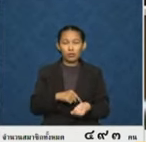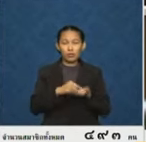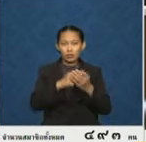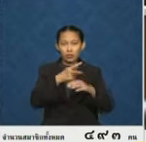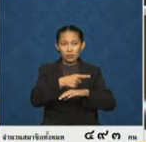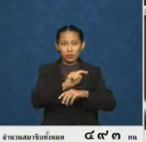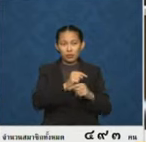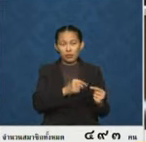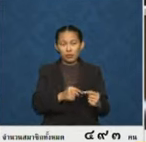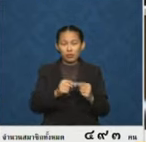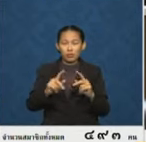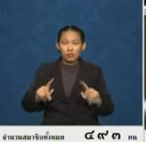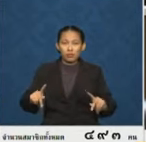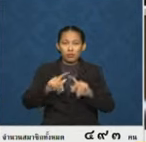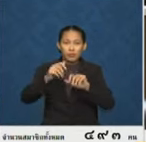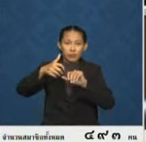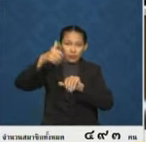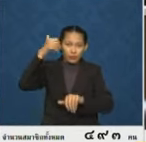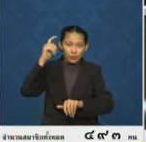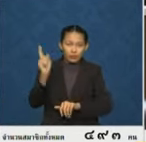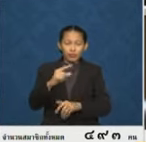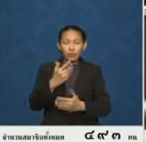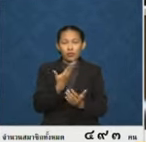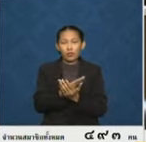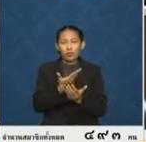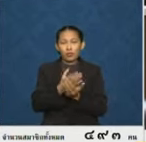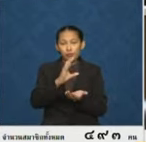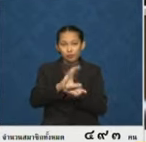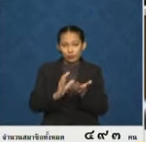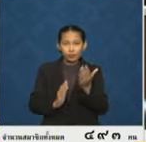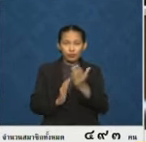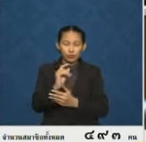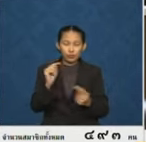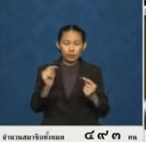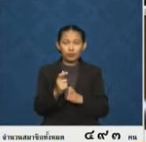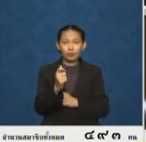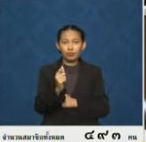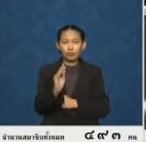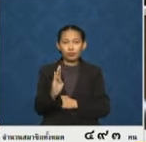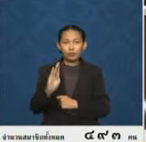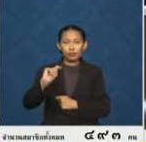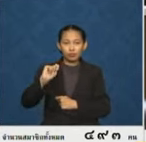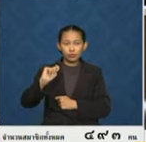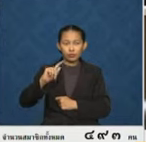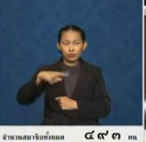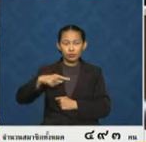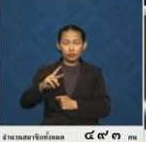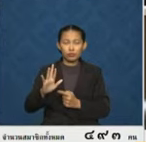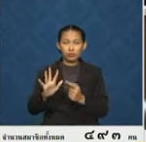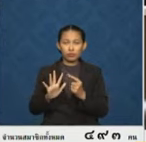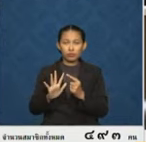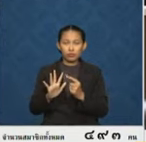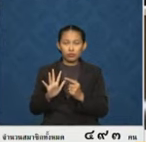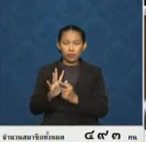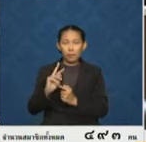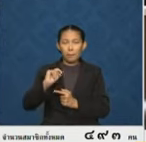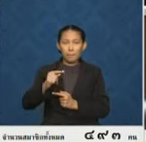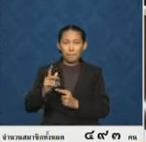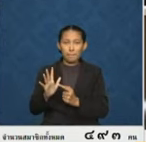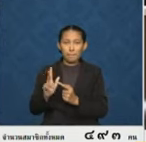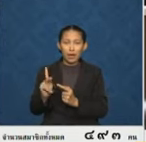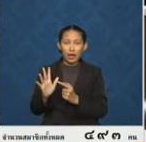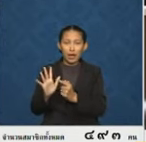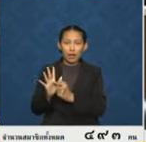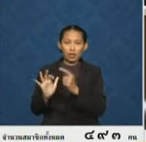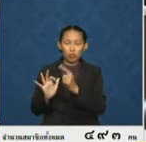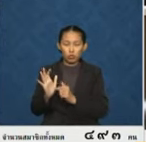สภาไปยังกระทรวงมหาดไทยโปรดอนุมัติงบประมาณให้กับเทศบาลตำบลปรางกู่อำเภอปรางกู่จังหวัดศรีสะเกษด้วยนะ